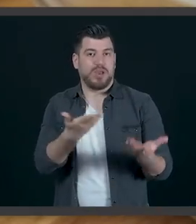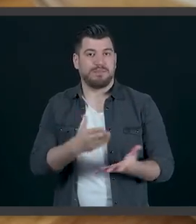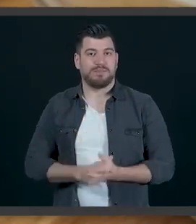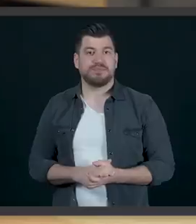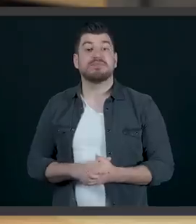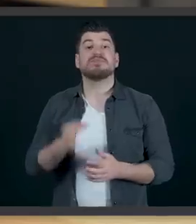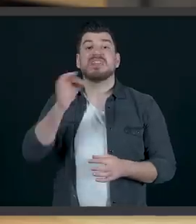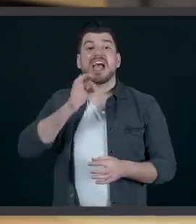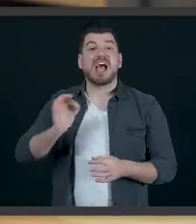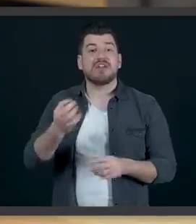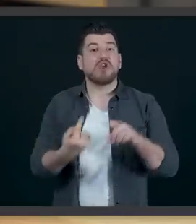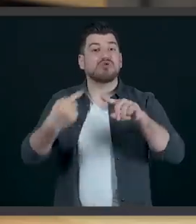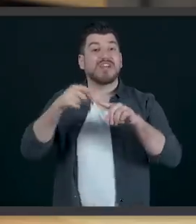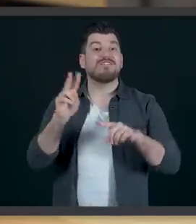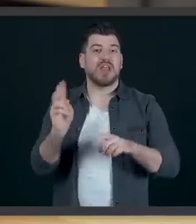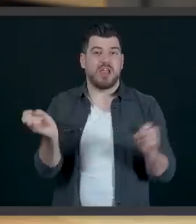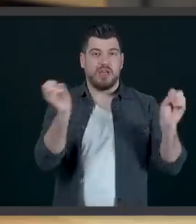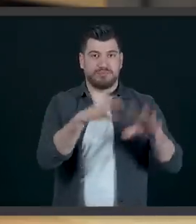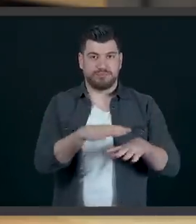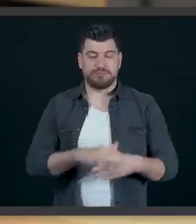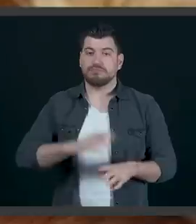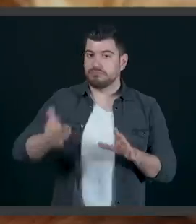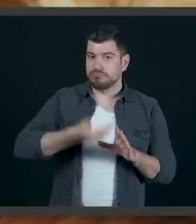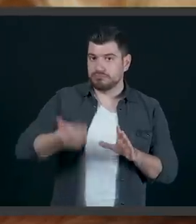λίγο βανίλια. Ανακατεύω.